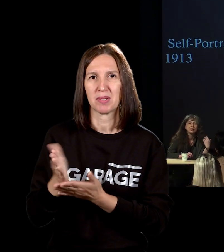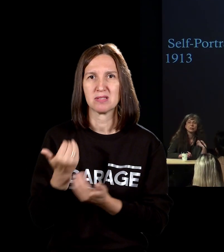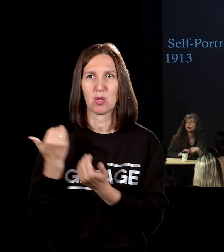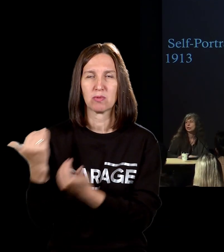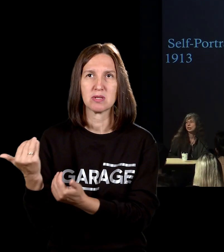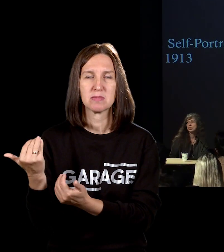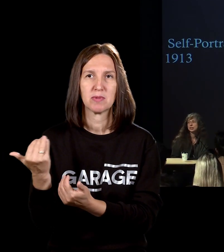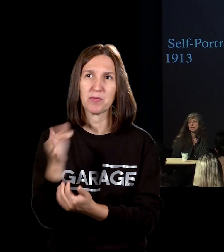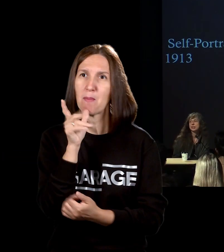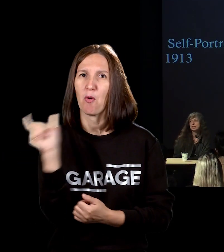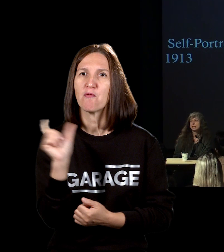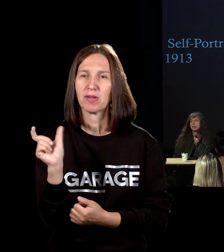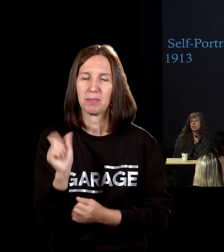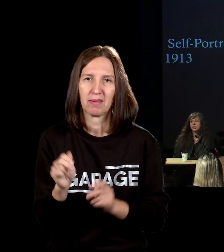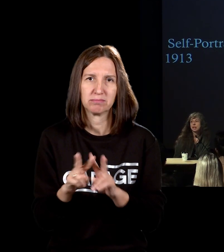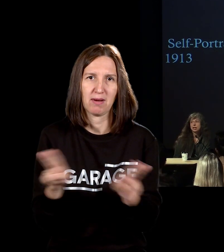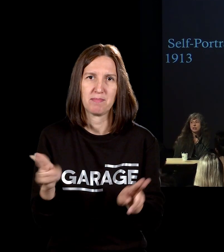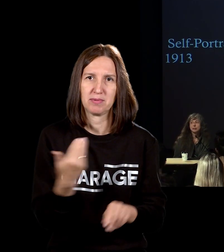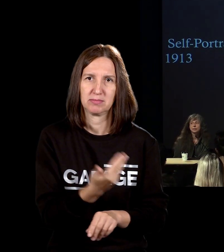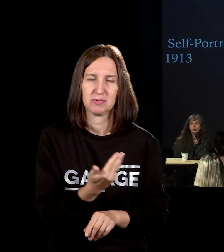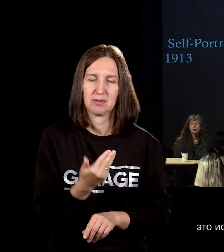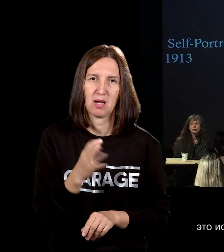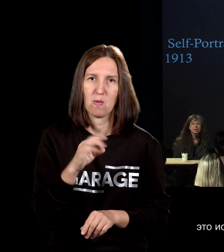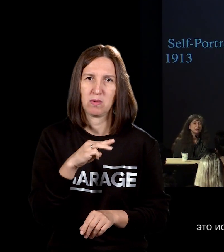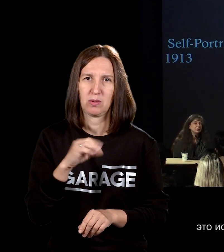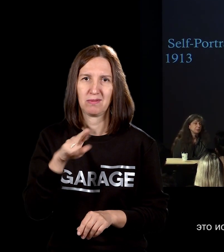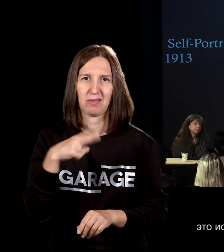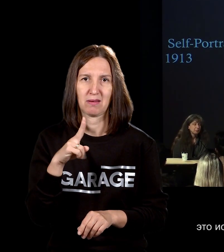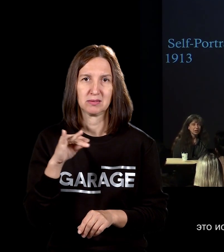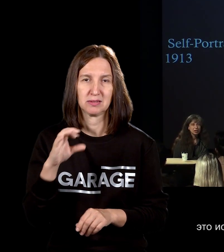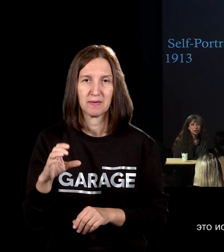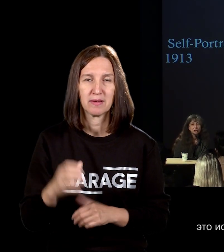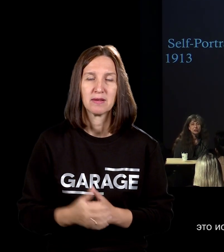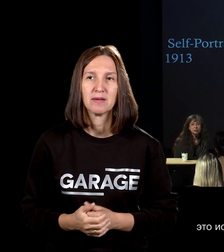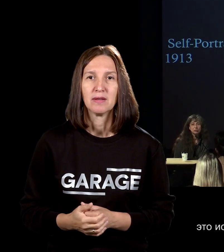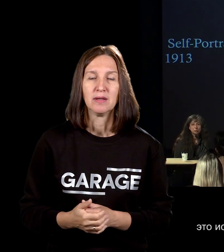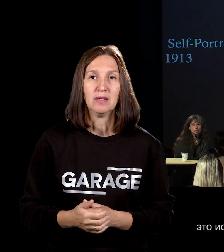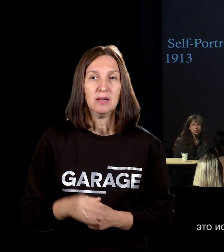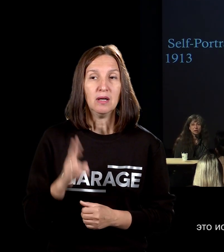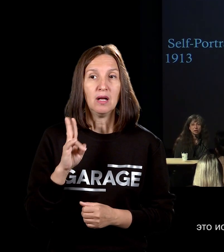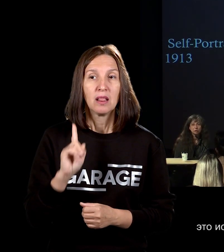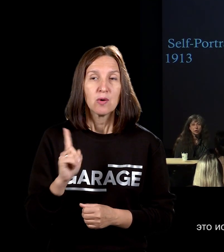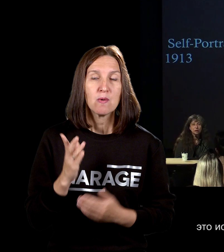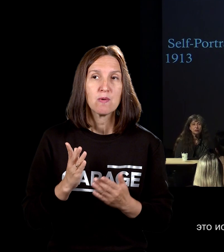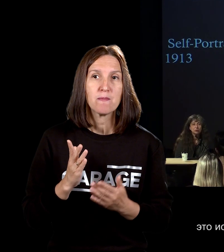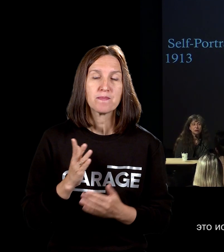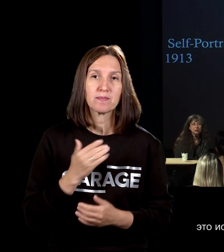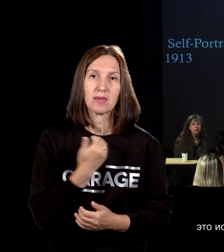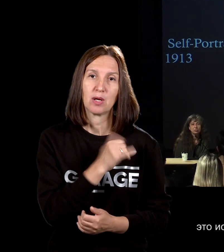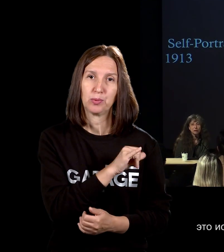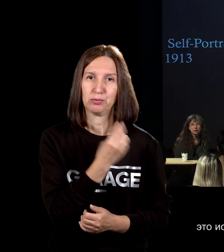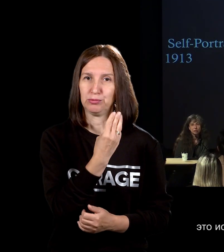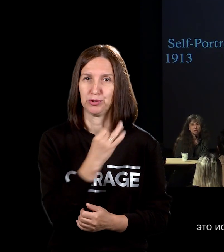того же поколения, той же генерации. Вот, но если для Шиле практика автопортретов